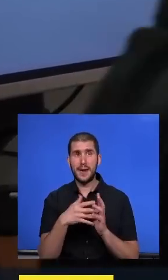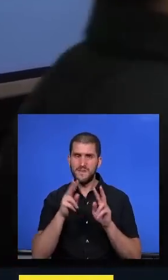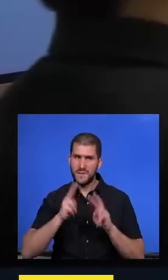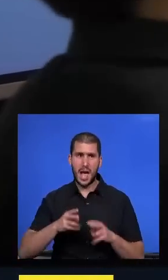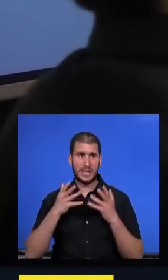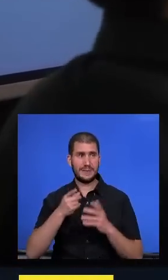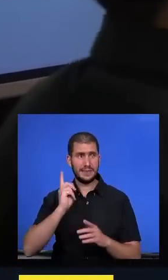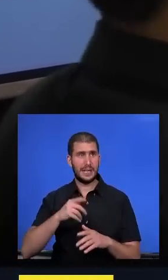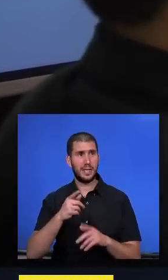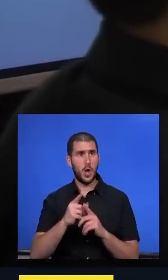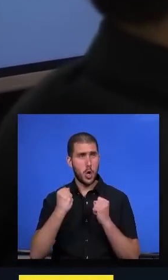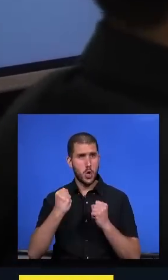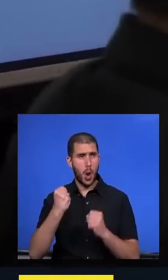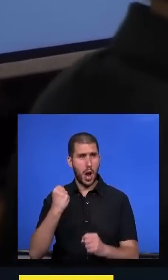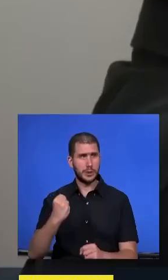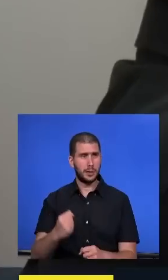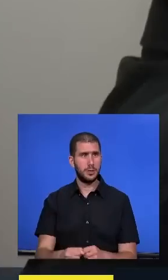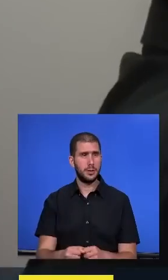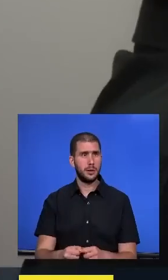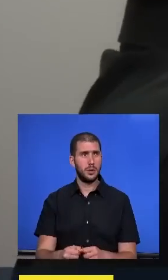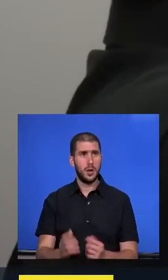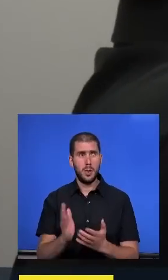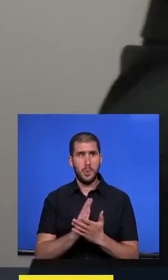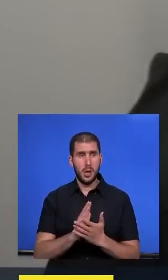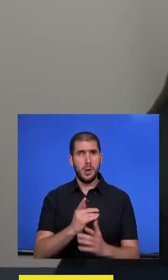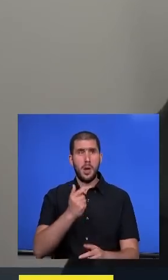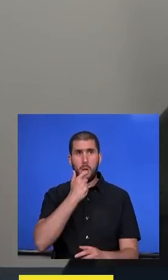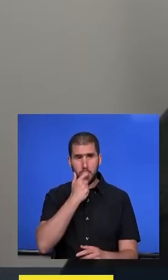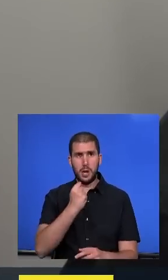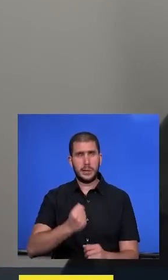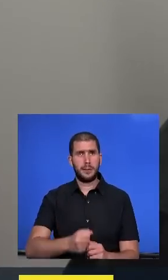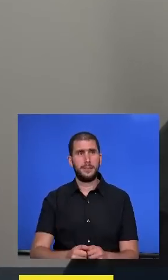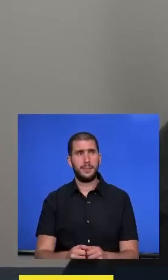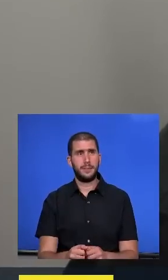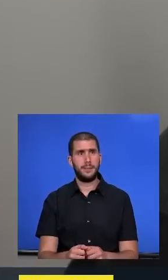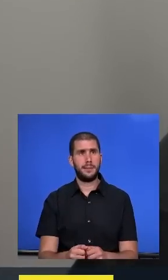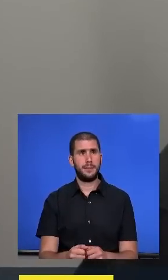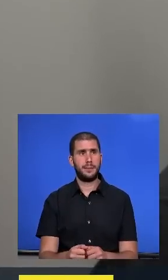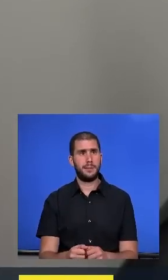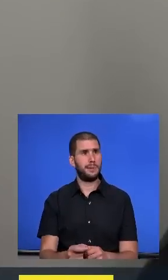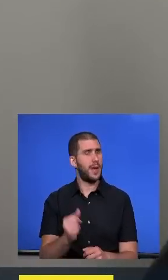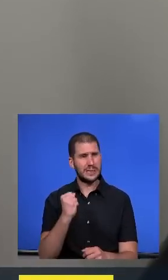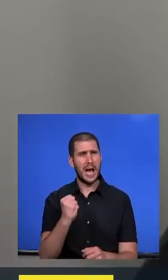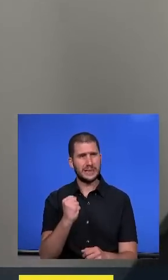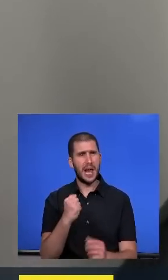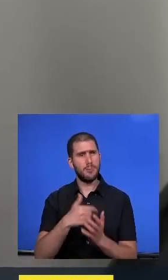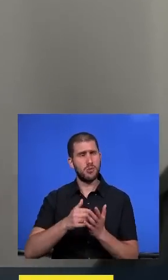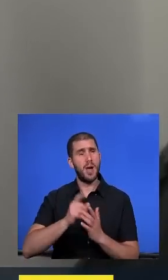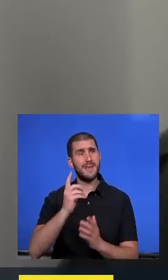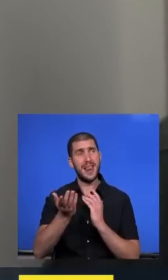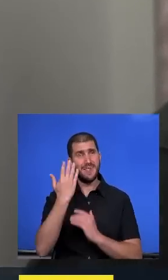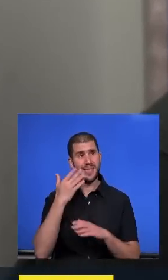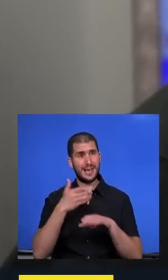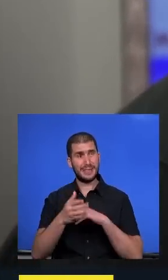צריך לתת את כל הכוח שלך. אוקיי. מוכן? רק... חלק, מעולה, עוד תמשיך. אבל עוד לפני